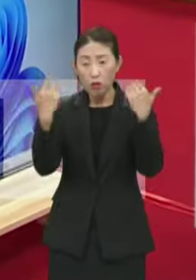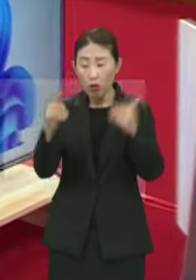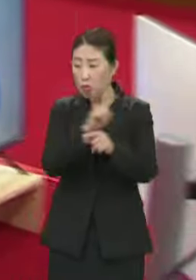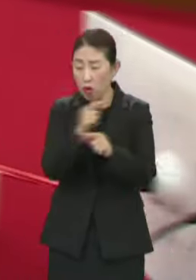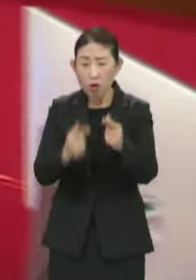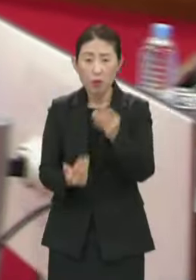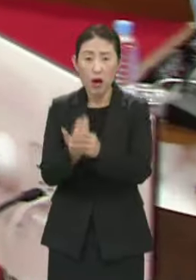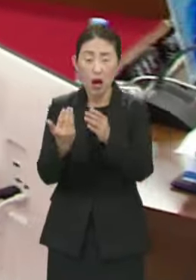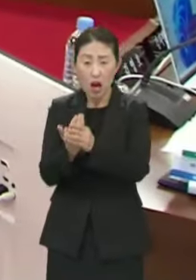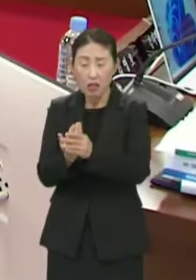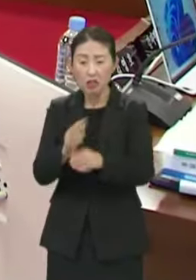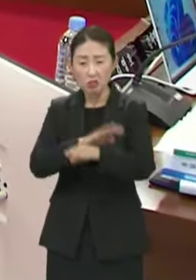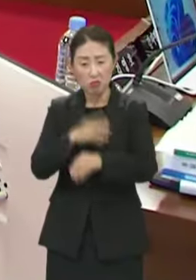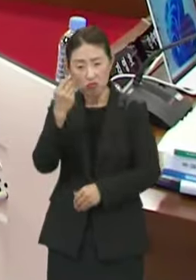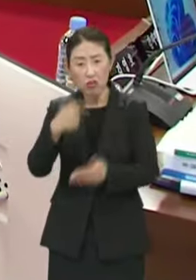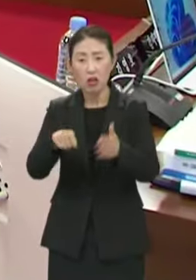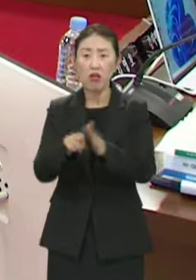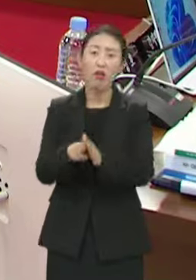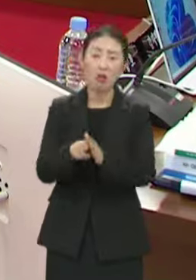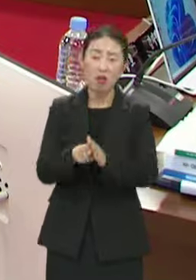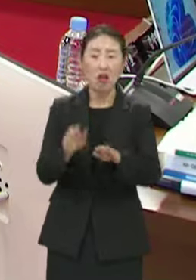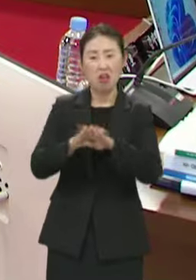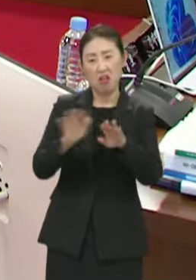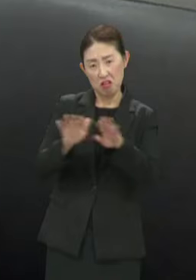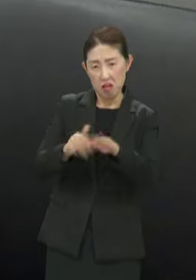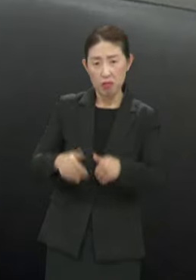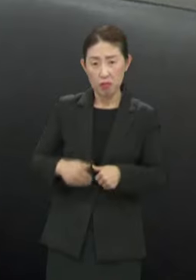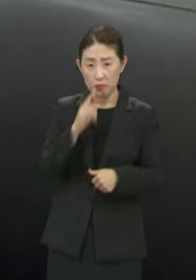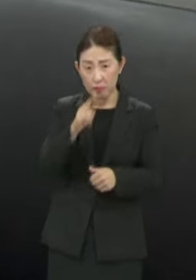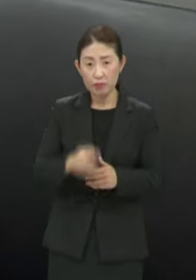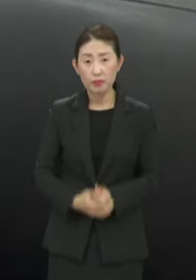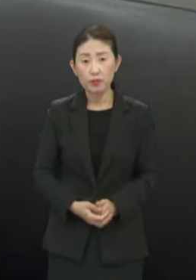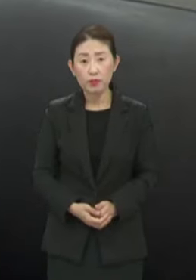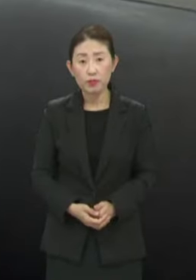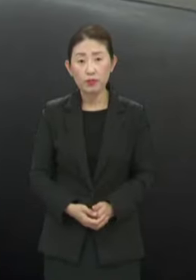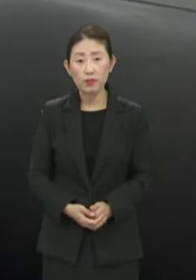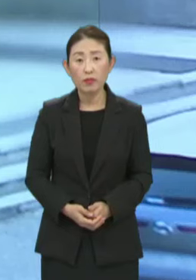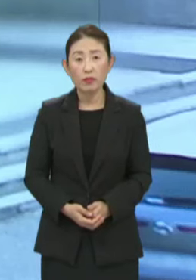응급의료대응 시스템에 공백이 없어야 한다는 지적도 나왔습니다.